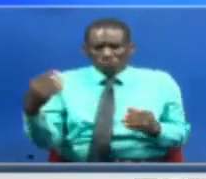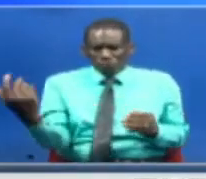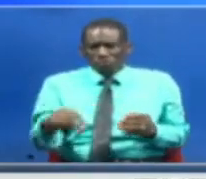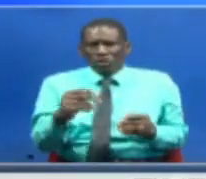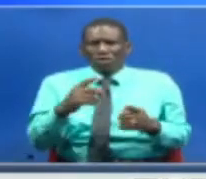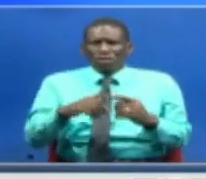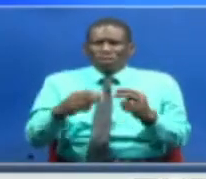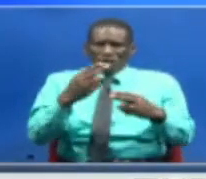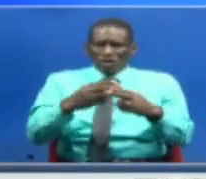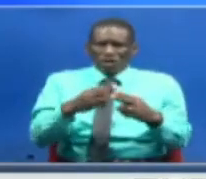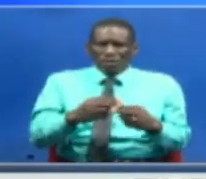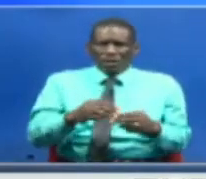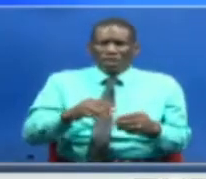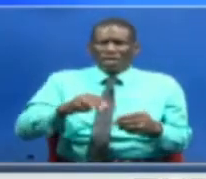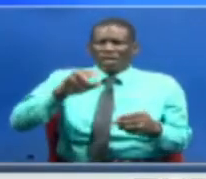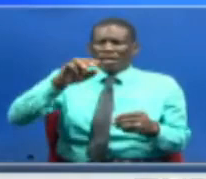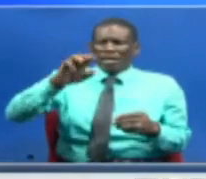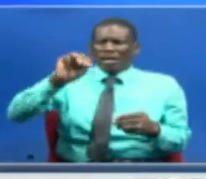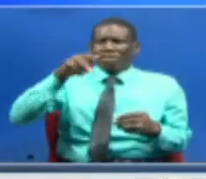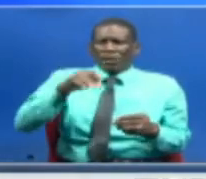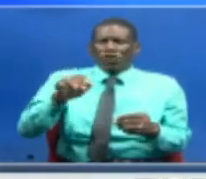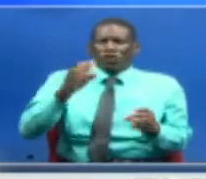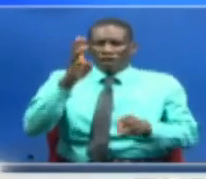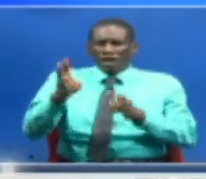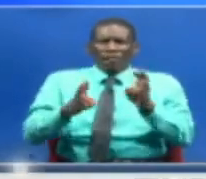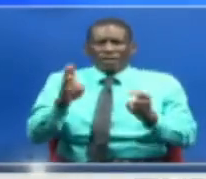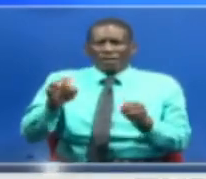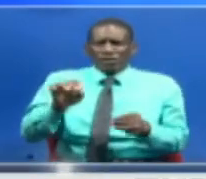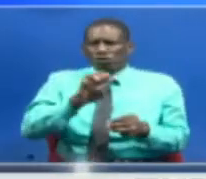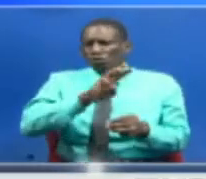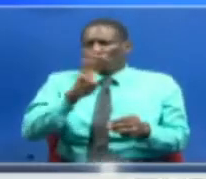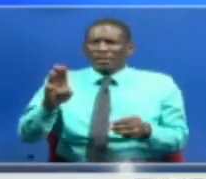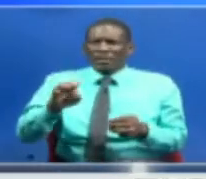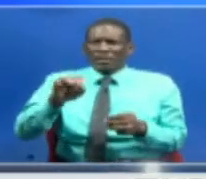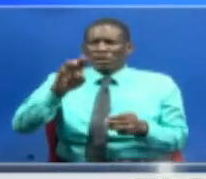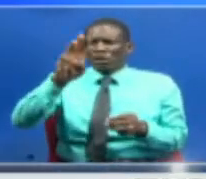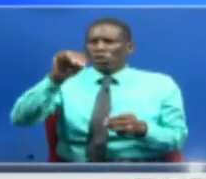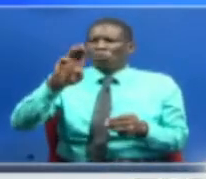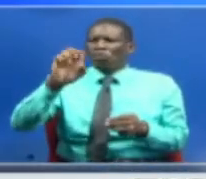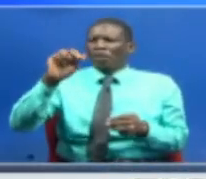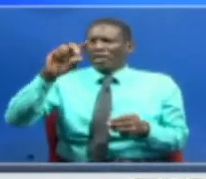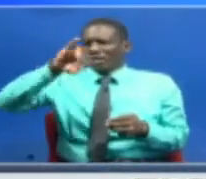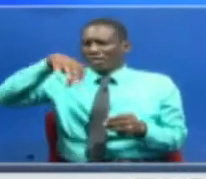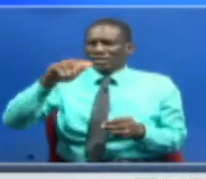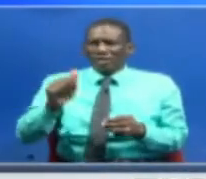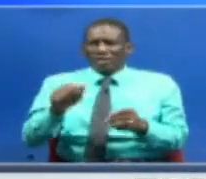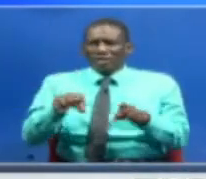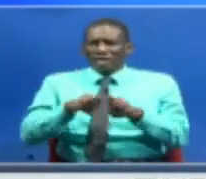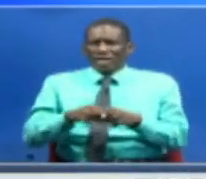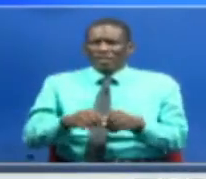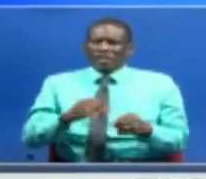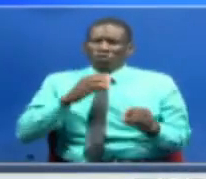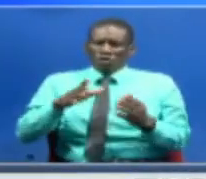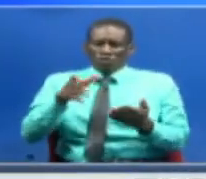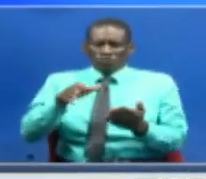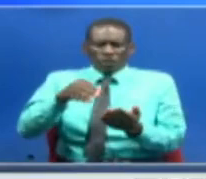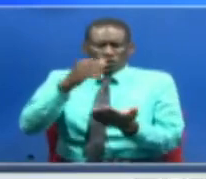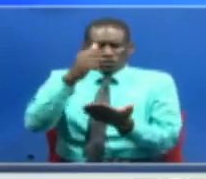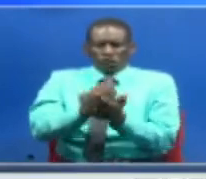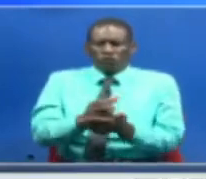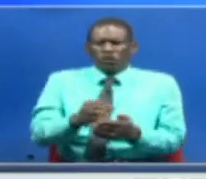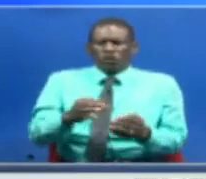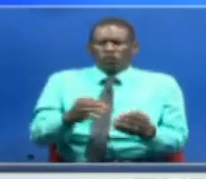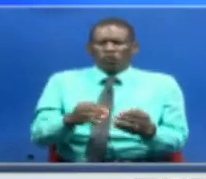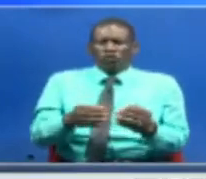kumtaja mbunge Mbakasi Magharibi Mark Mwenje kama mwenye afisi hiyo iliyokuwa ya mbunge maalum Sabina Chege. Haya